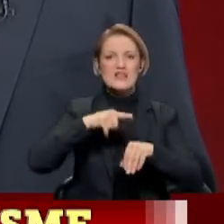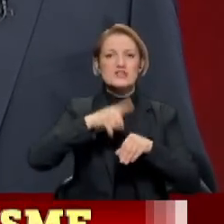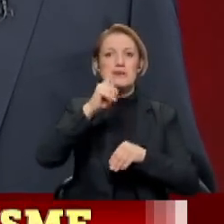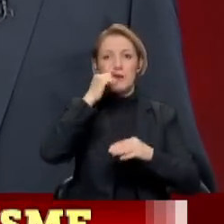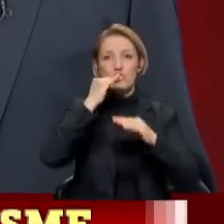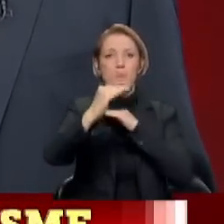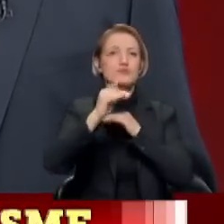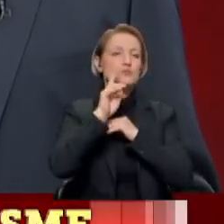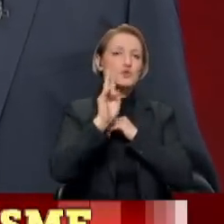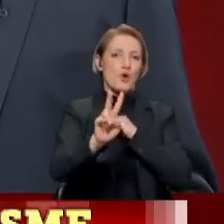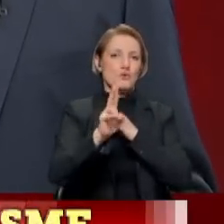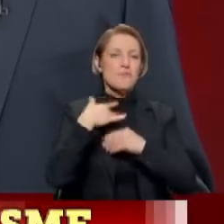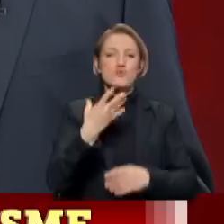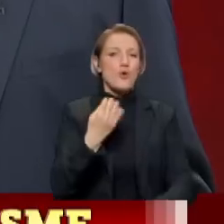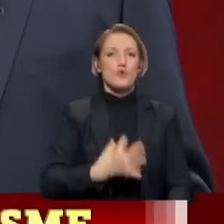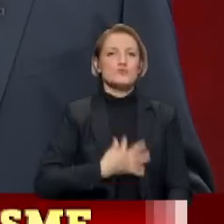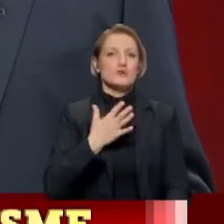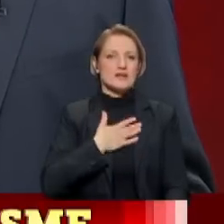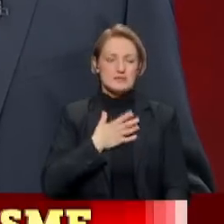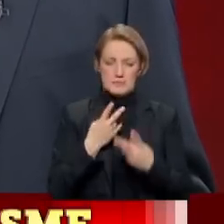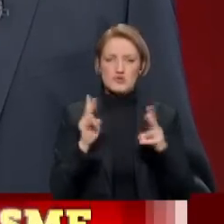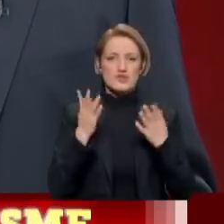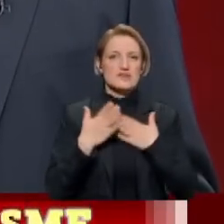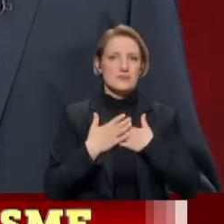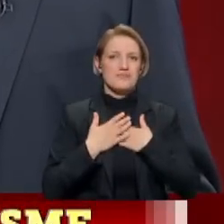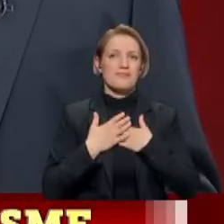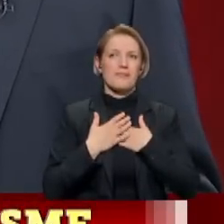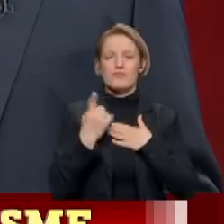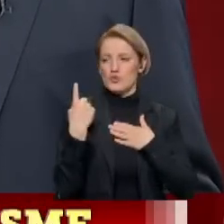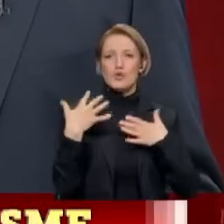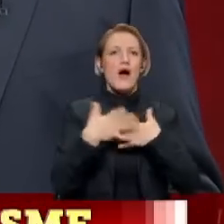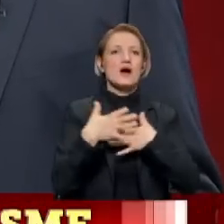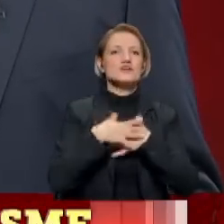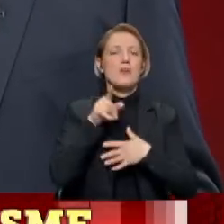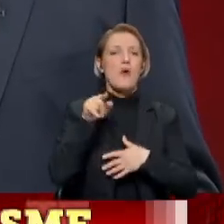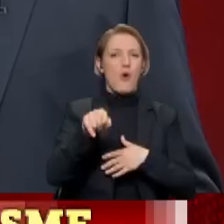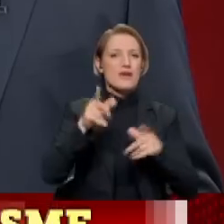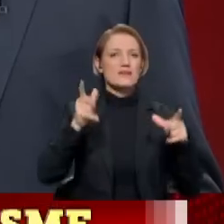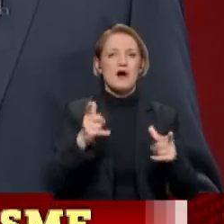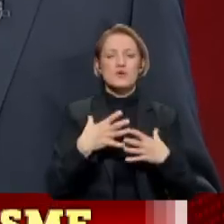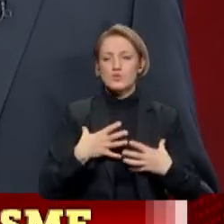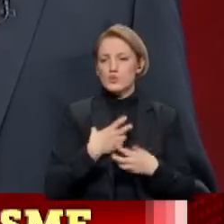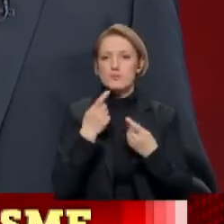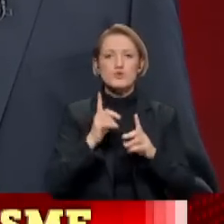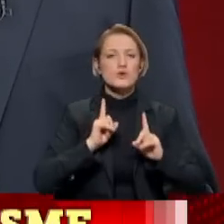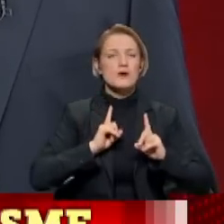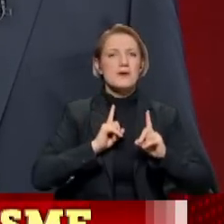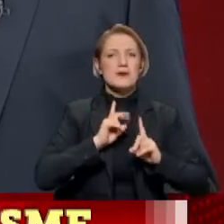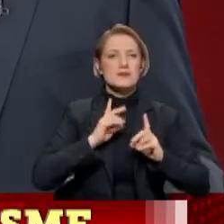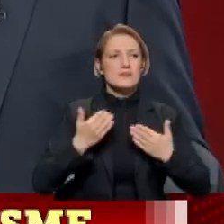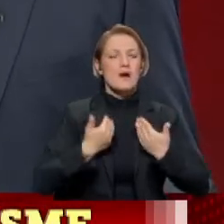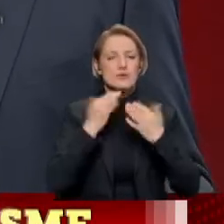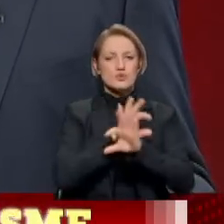toplum gördüm orada ve beni çok umutlandırdı açıkçası gelecek adına. Yani dün akşam orada bir hüzün yoktu. Bu hukuksuzluğa karşı